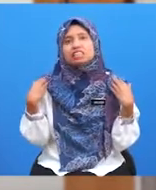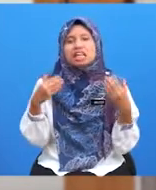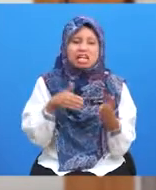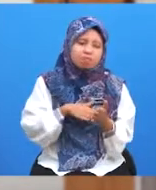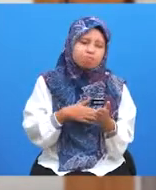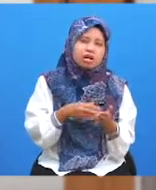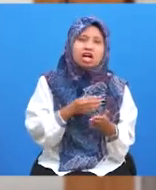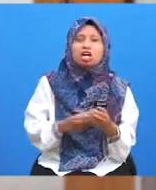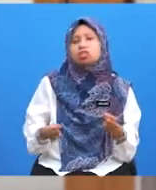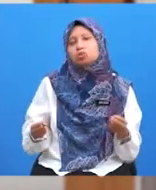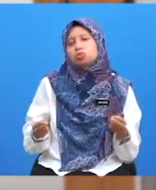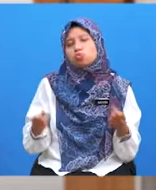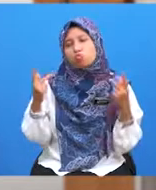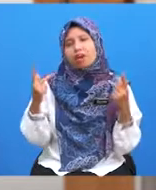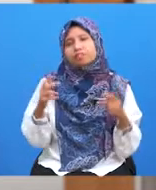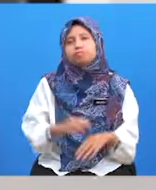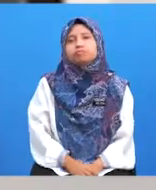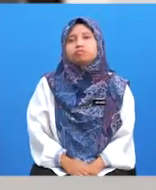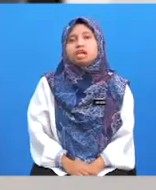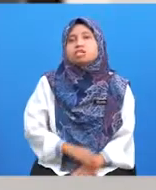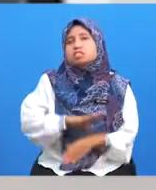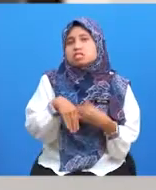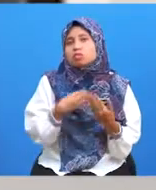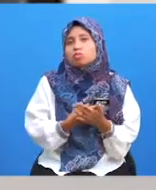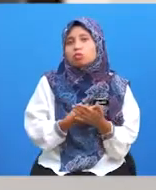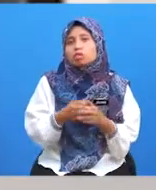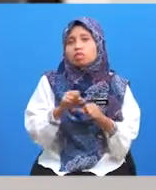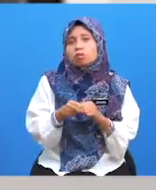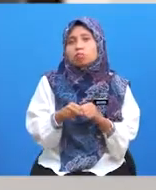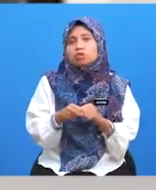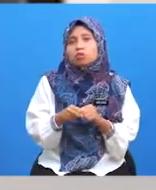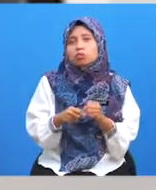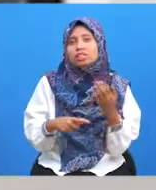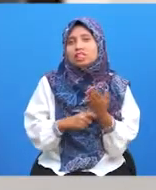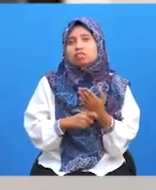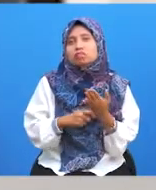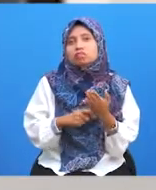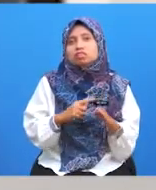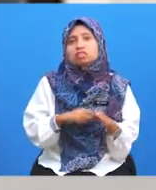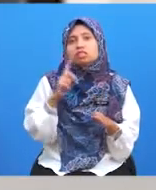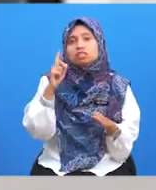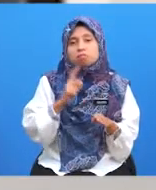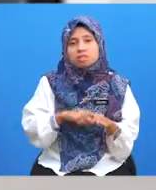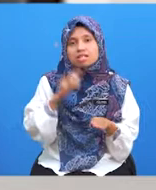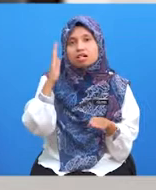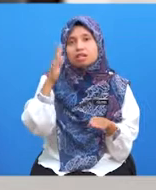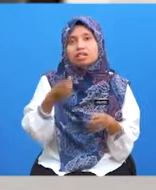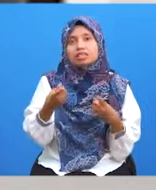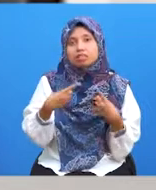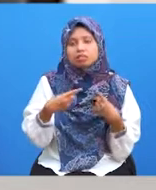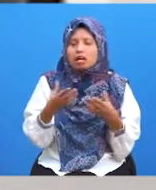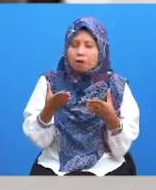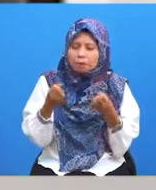kelemahan Aduh juga kelebihan semoga kemajuan teknologi dimasa akan datang dapat membawa